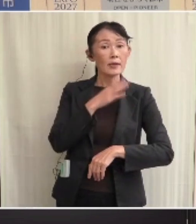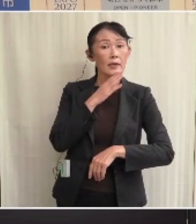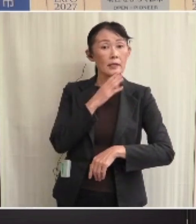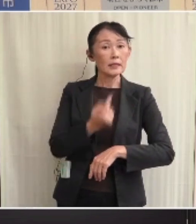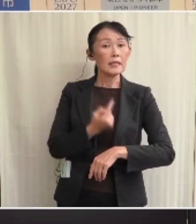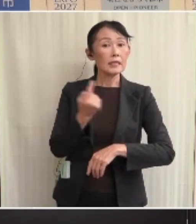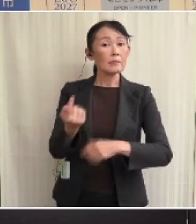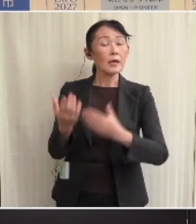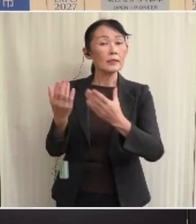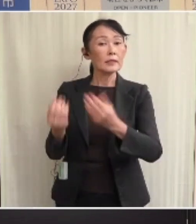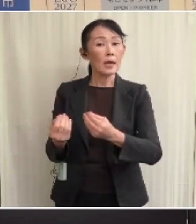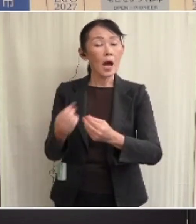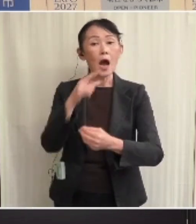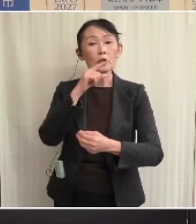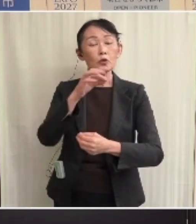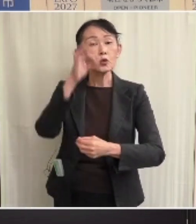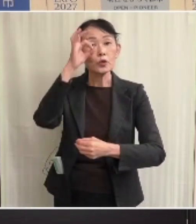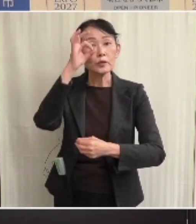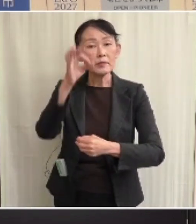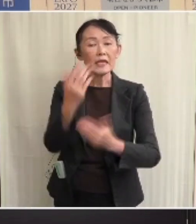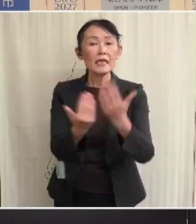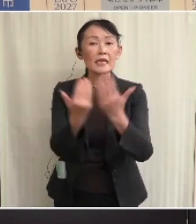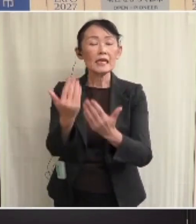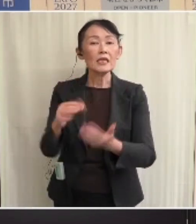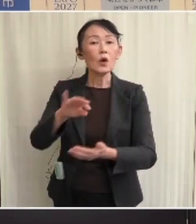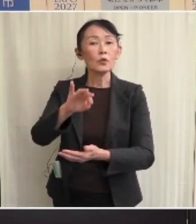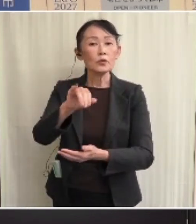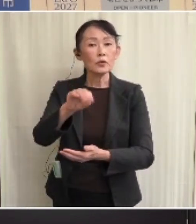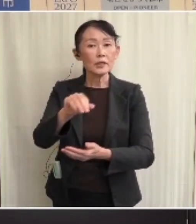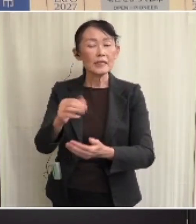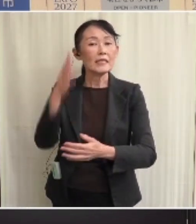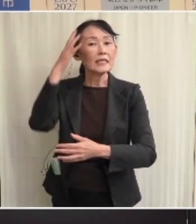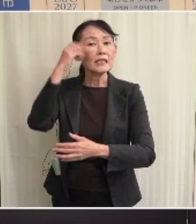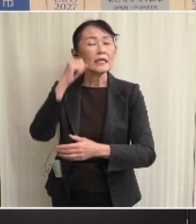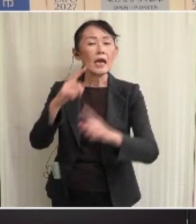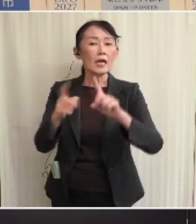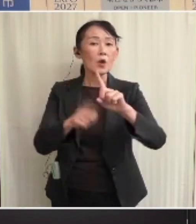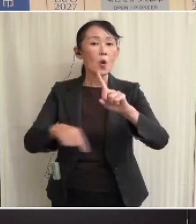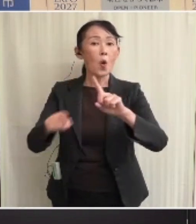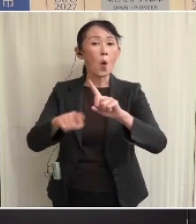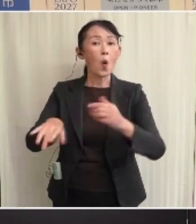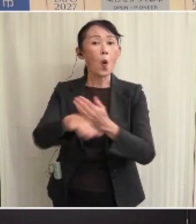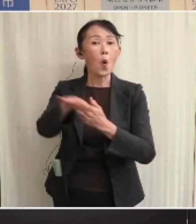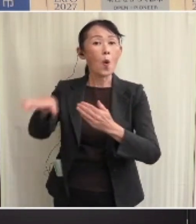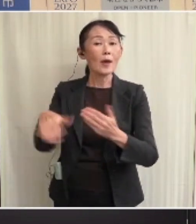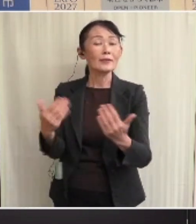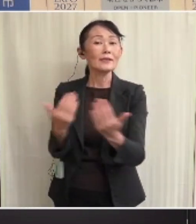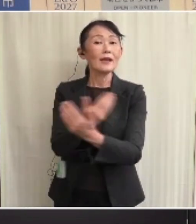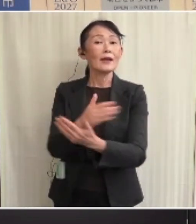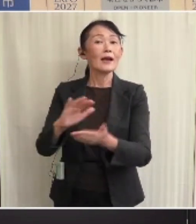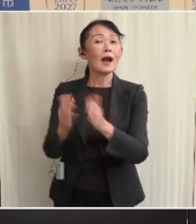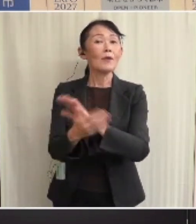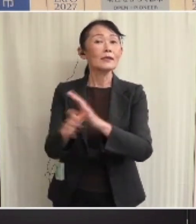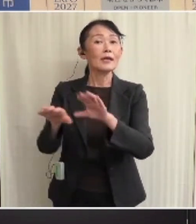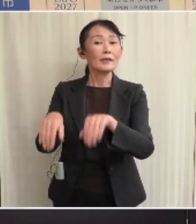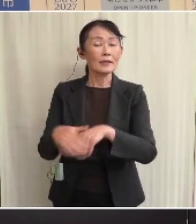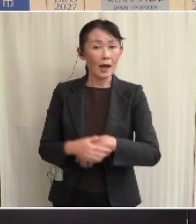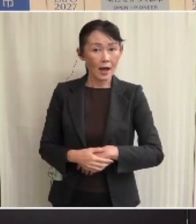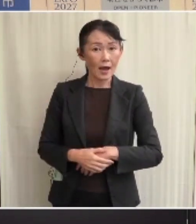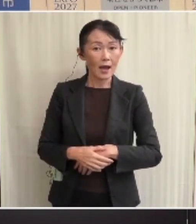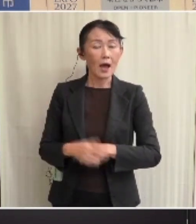あ、鶴見緑地記念公園というのになっていて、まあ、箱物でなくその